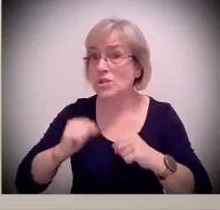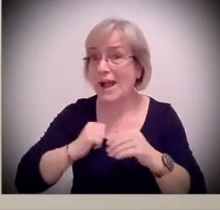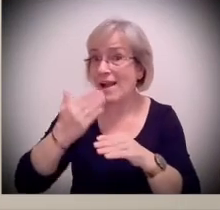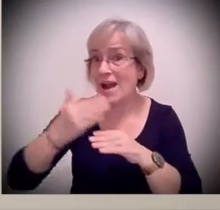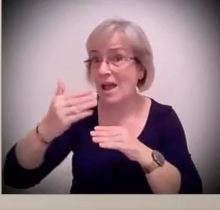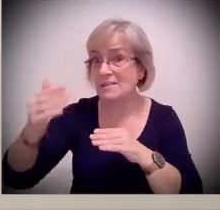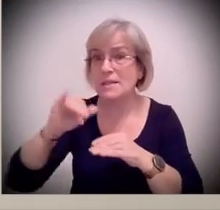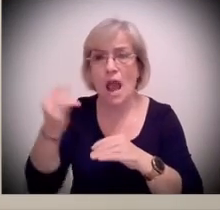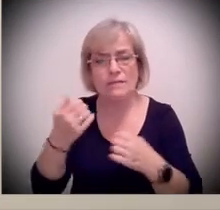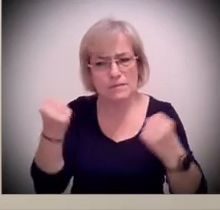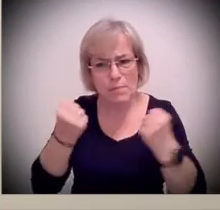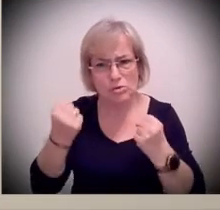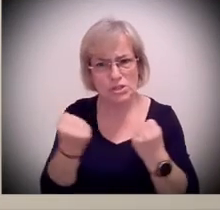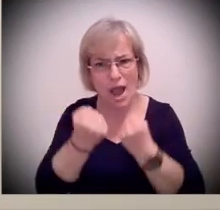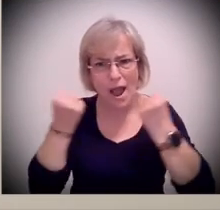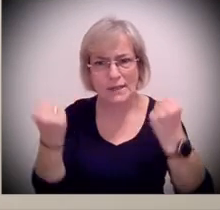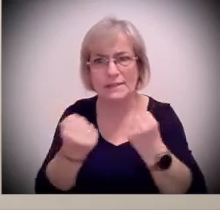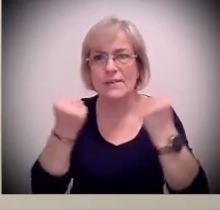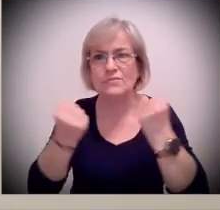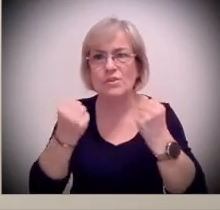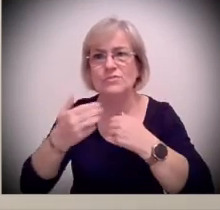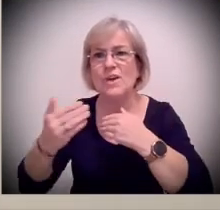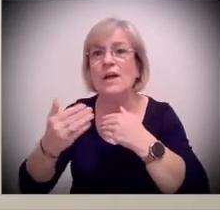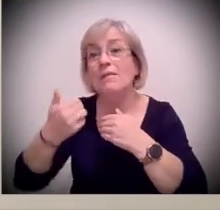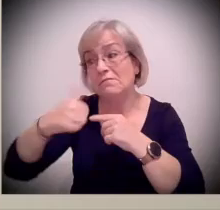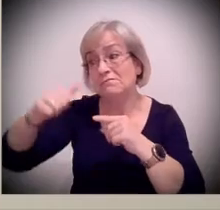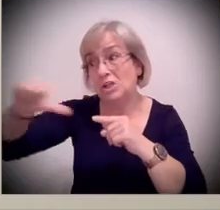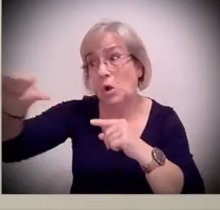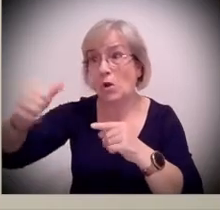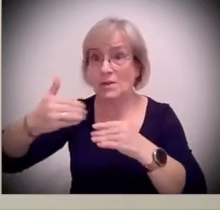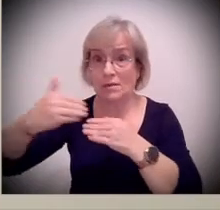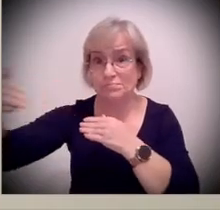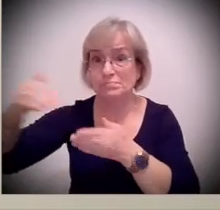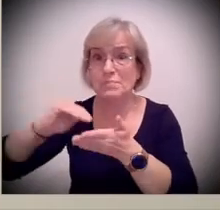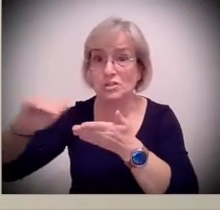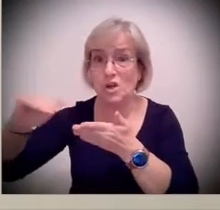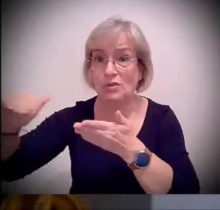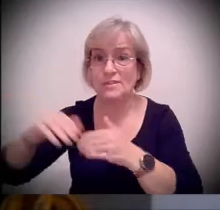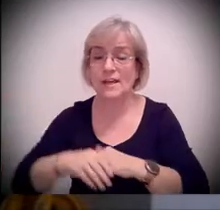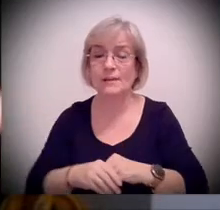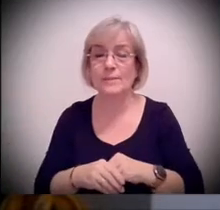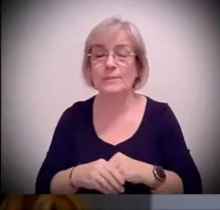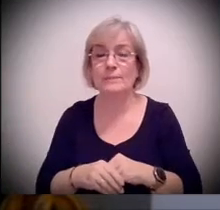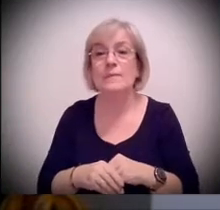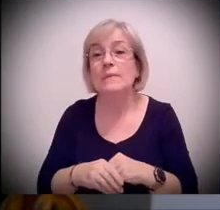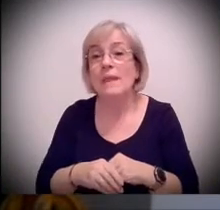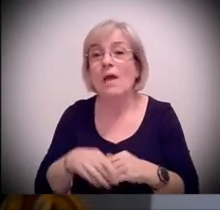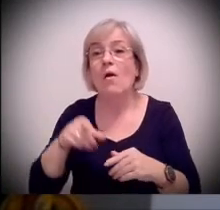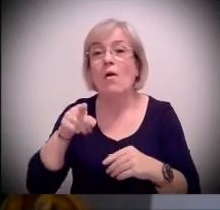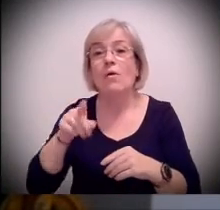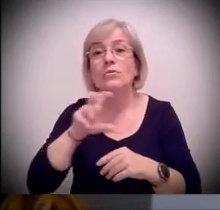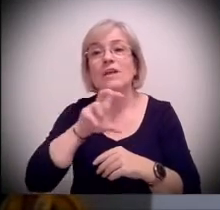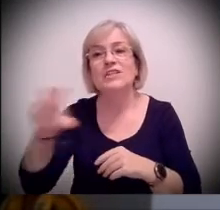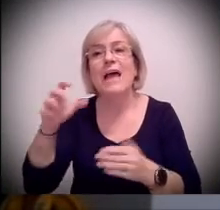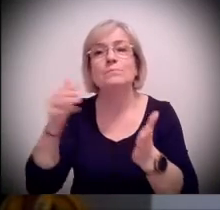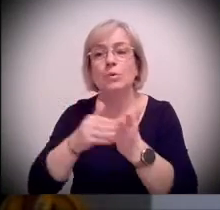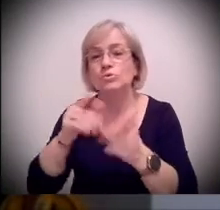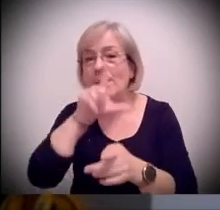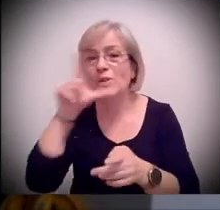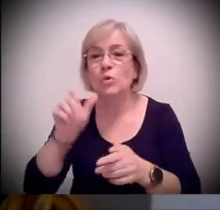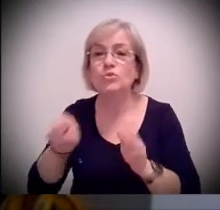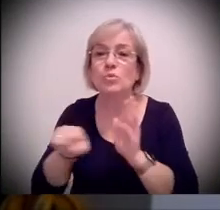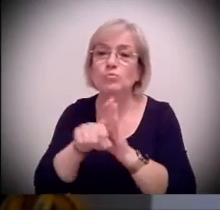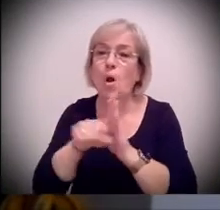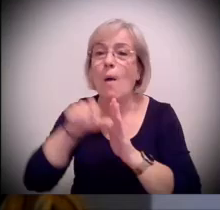nas czeka i jak wzmożyć naszą aktywność w najbliższych tygodniach, miesiącach. To jest czas